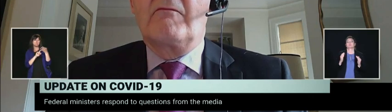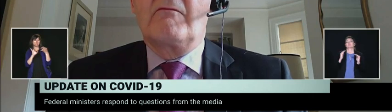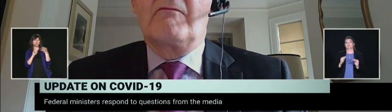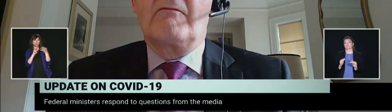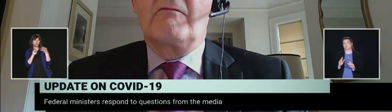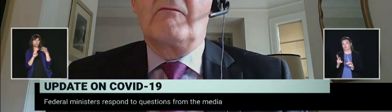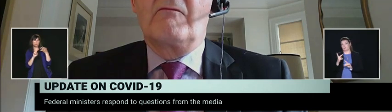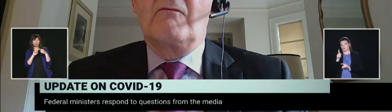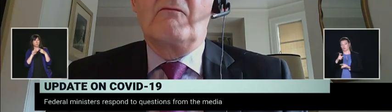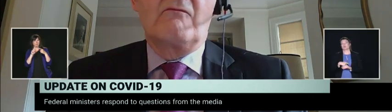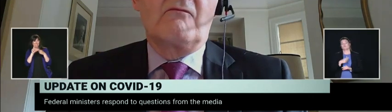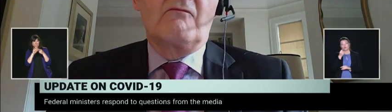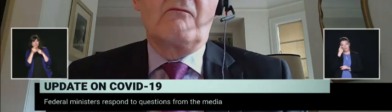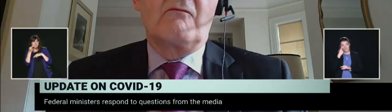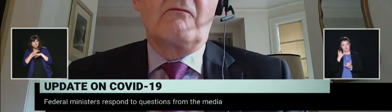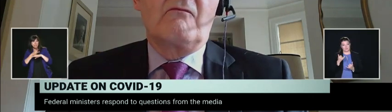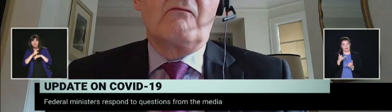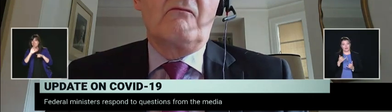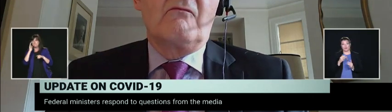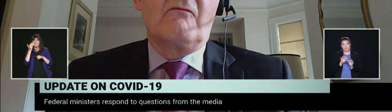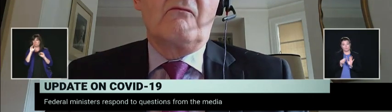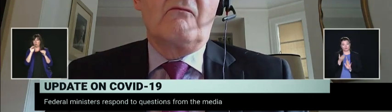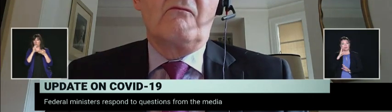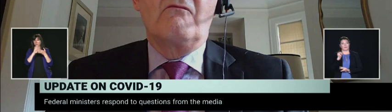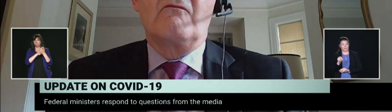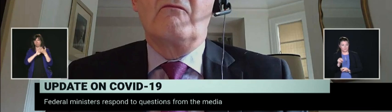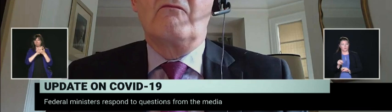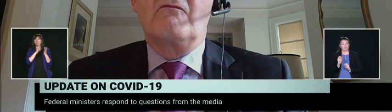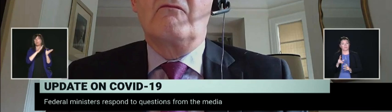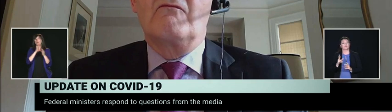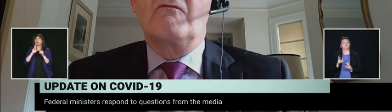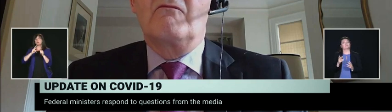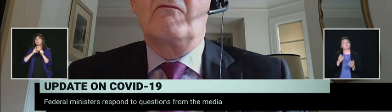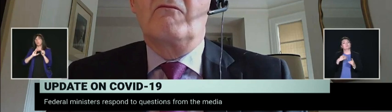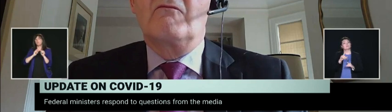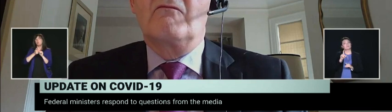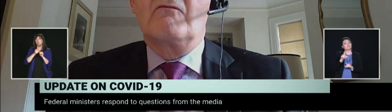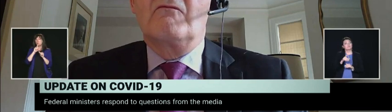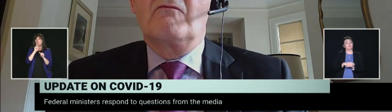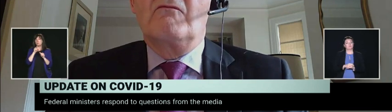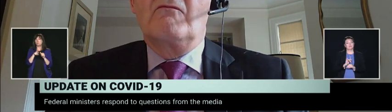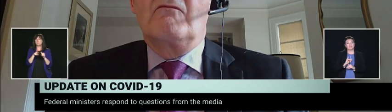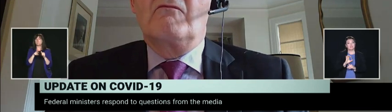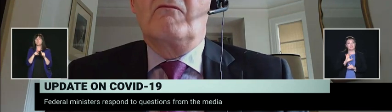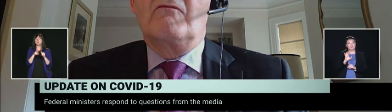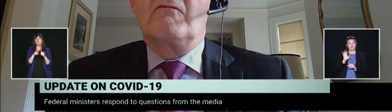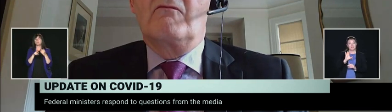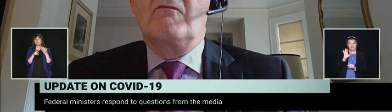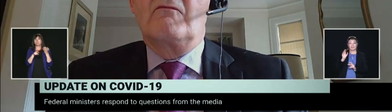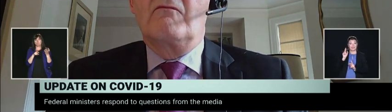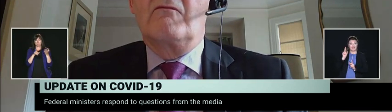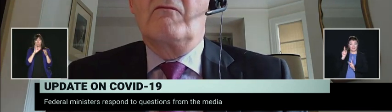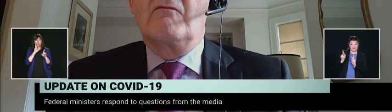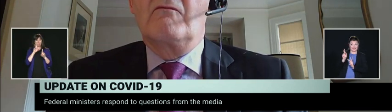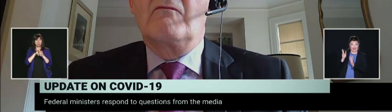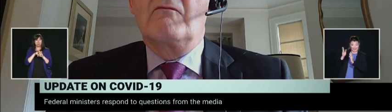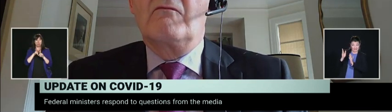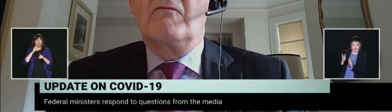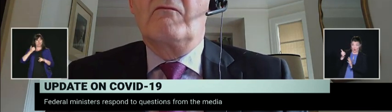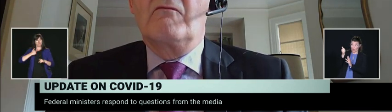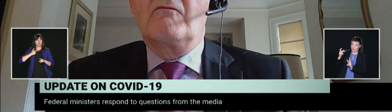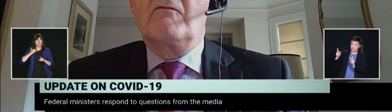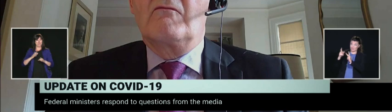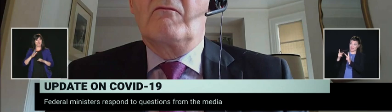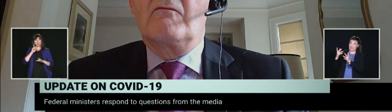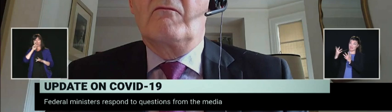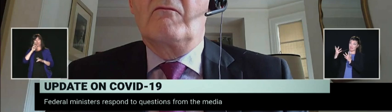ça serait de savoir, est-ce que ça s'applique aussi pour les Canadiens qui sont à l'étranger et qui voudraient revenir au pays, pourraient-ils